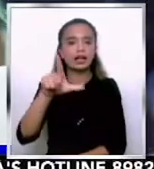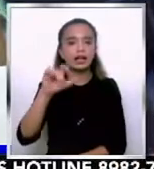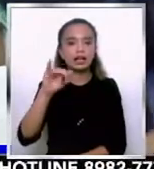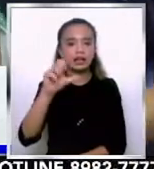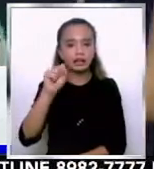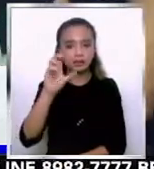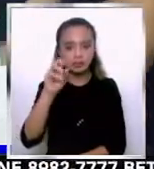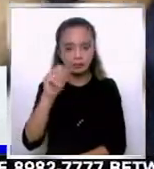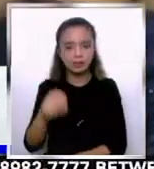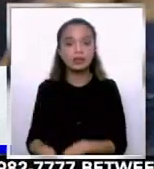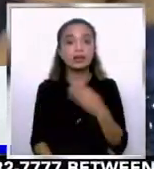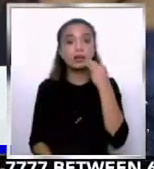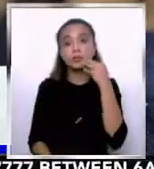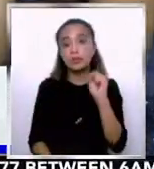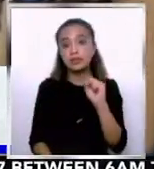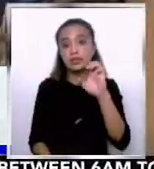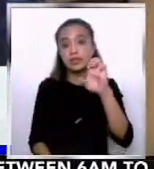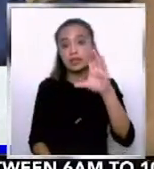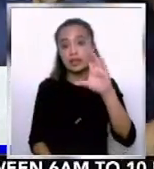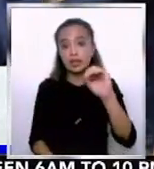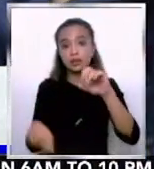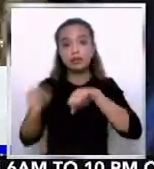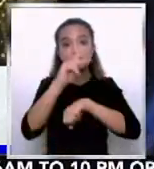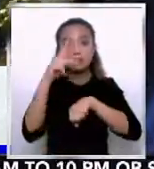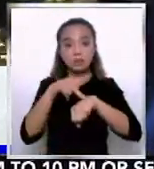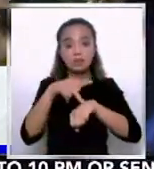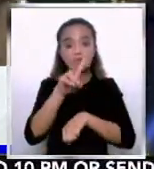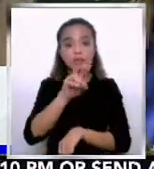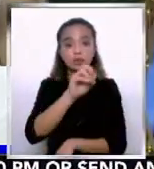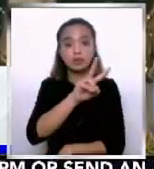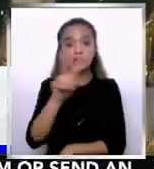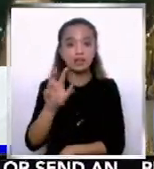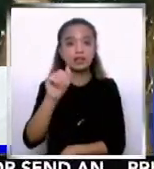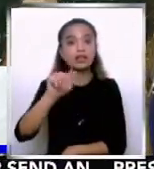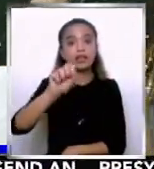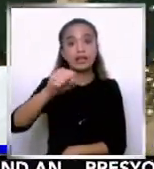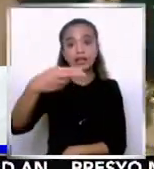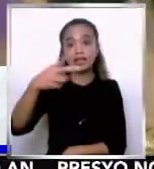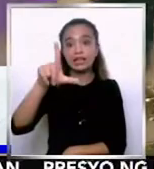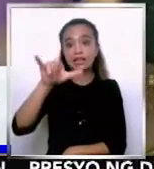Miss Echo Philippines 2022, Ashley Montenegro.